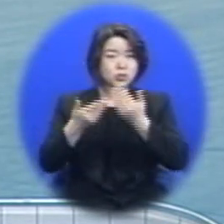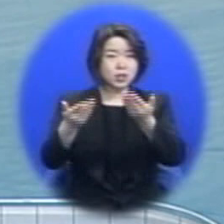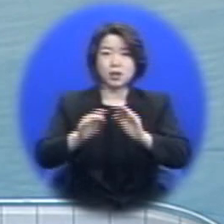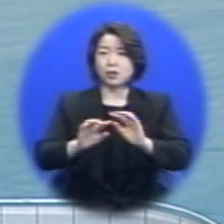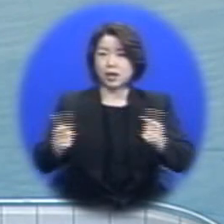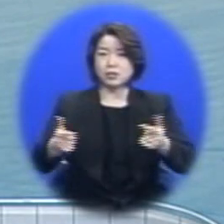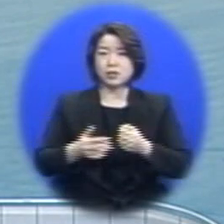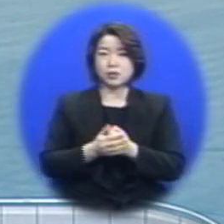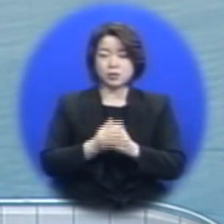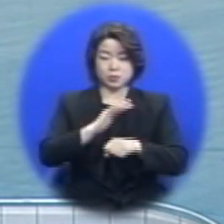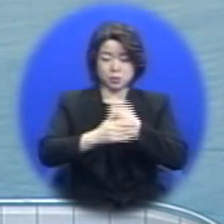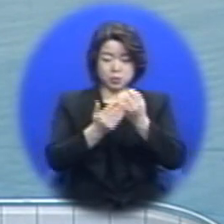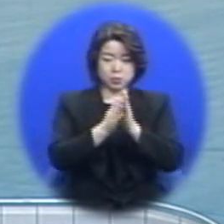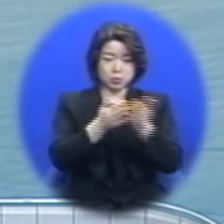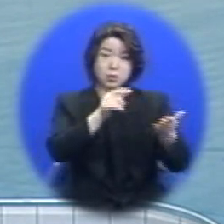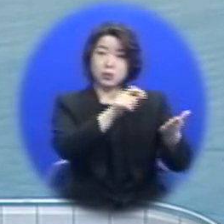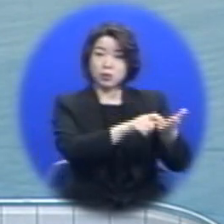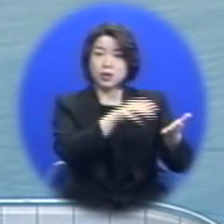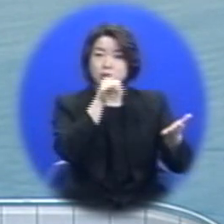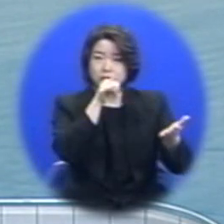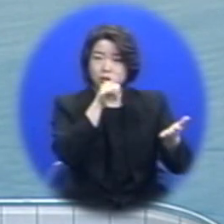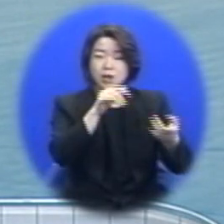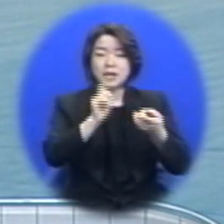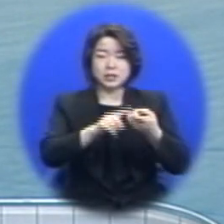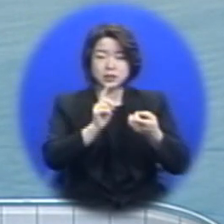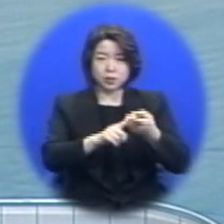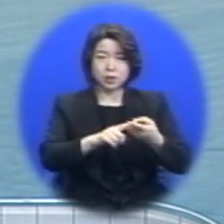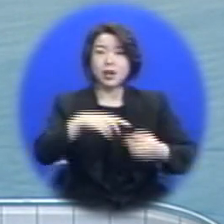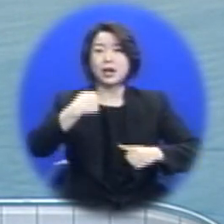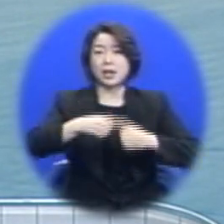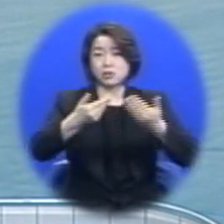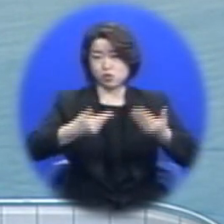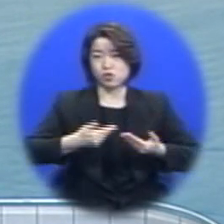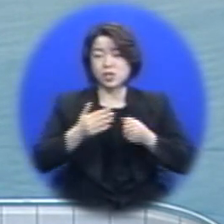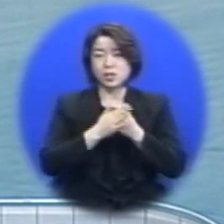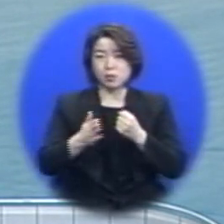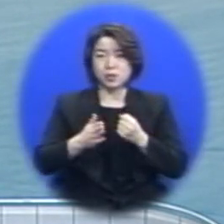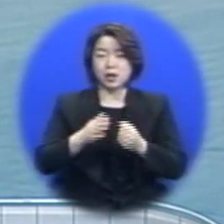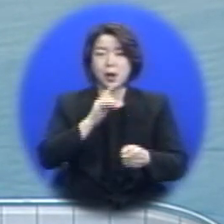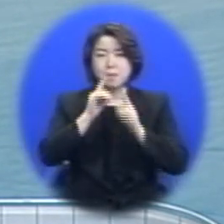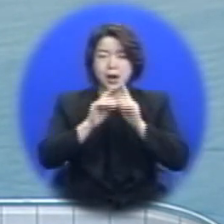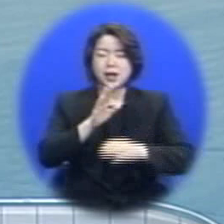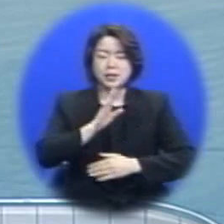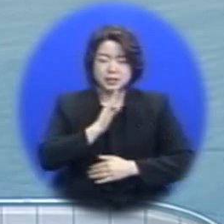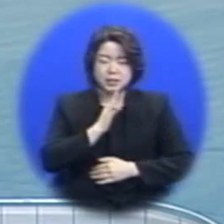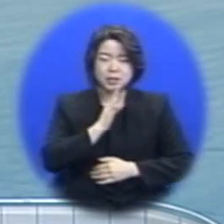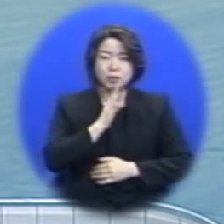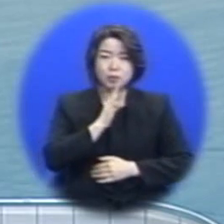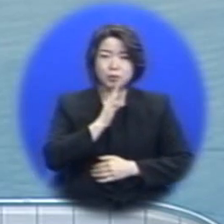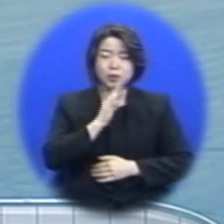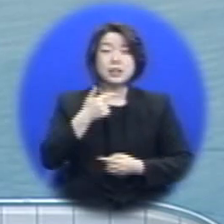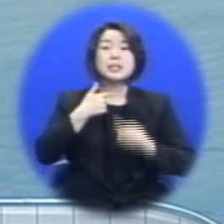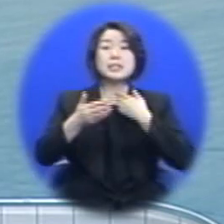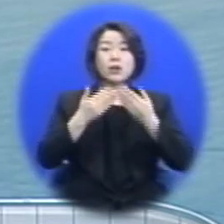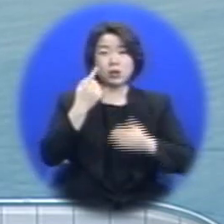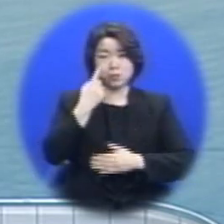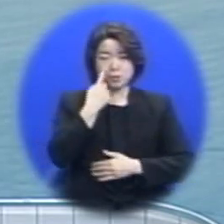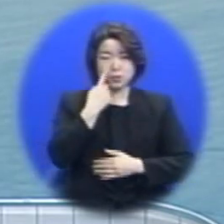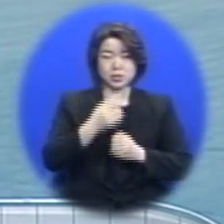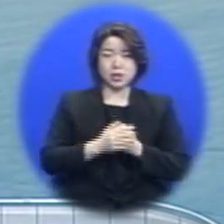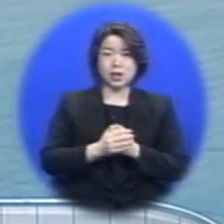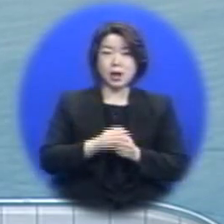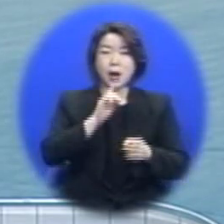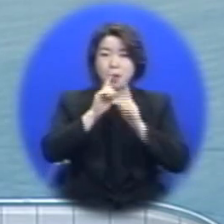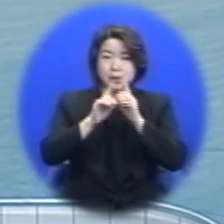말씀이 그렇게 하고 있으니까, 말씀이 그렇게 가르치고 있으니까 말씀을 실제로 경험해보자,